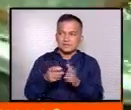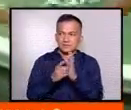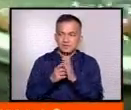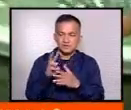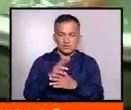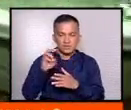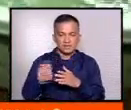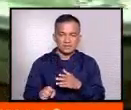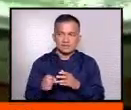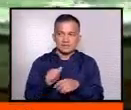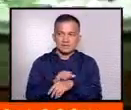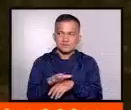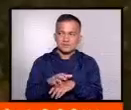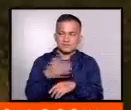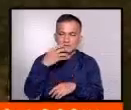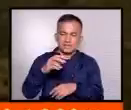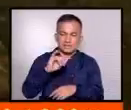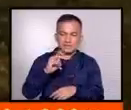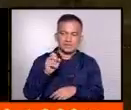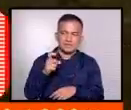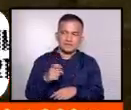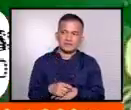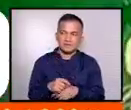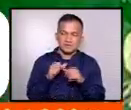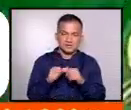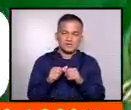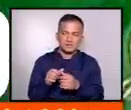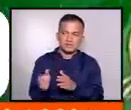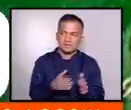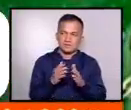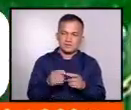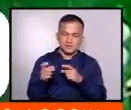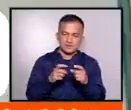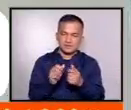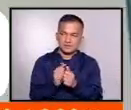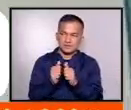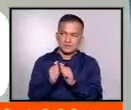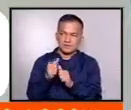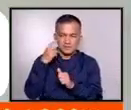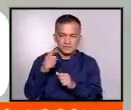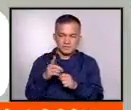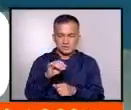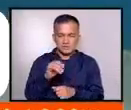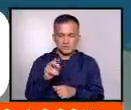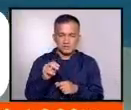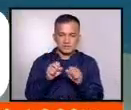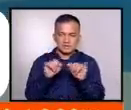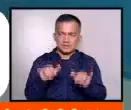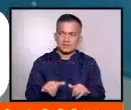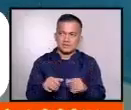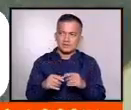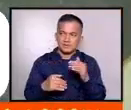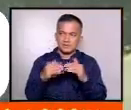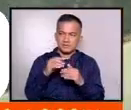weekend, nakaka-apekto rin daw ang heat index. Patuloy rin daw inaayos ang operational adjustments para sa distribution system.